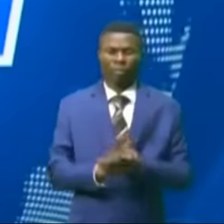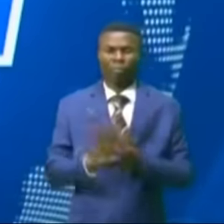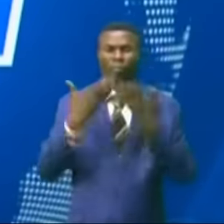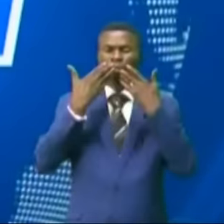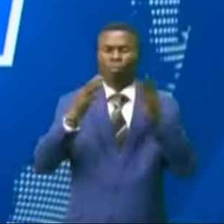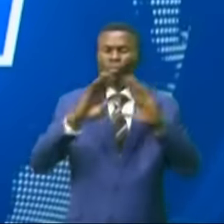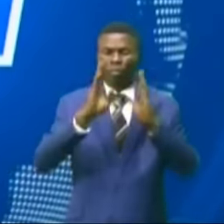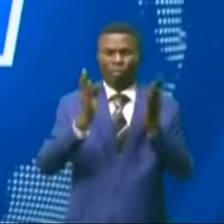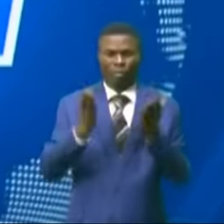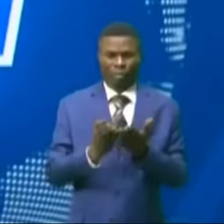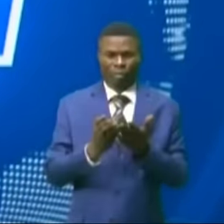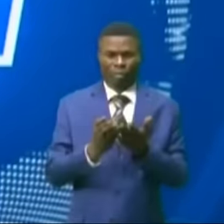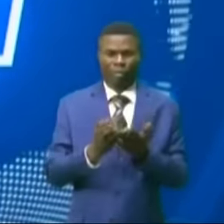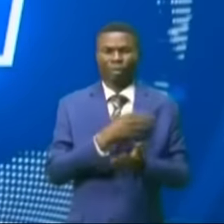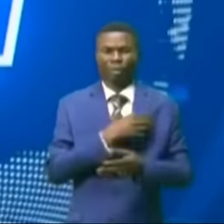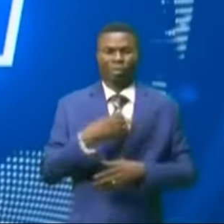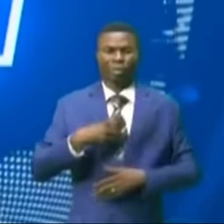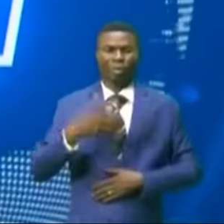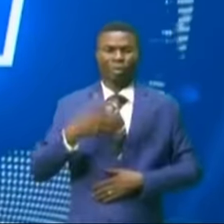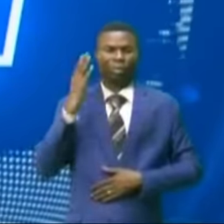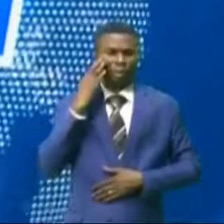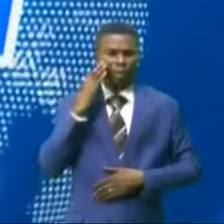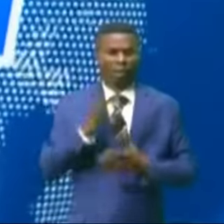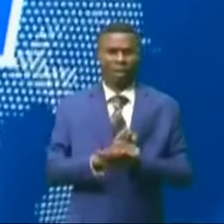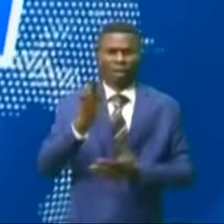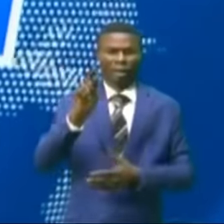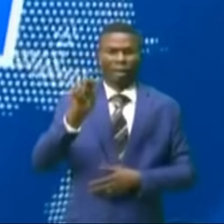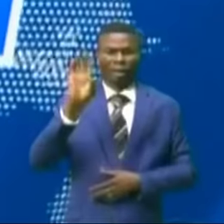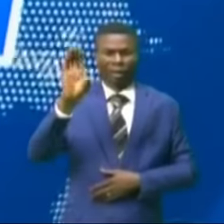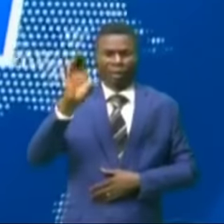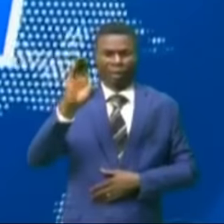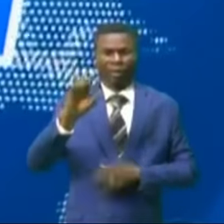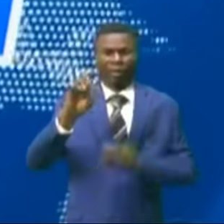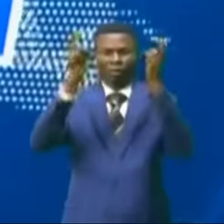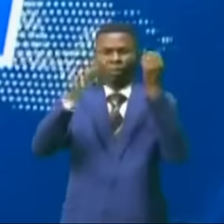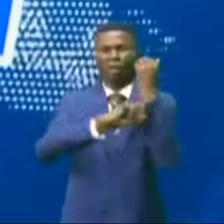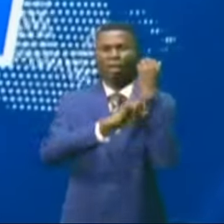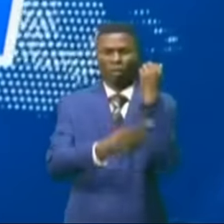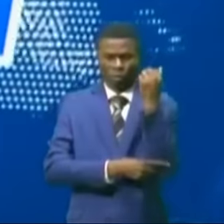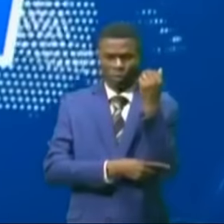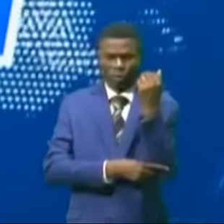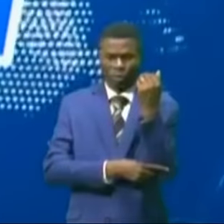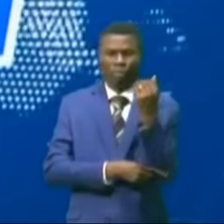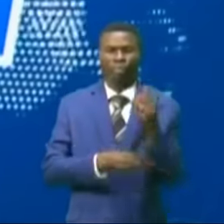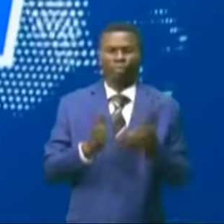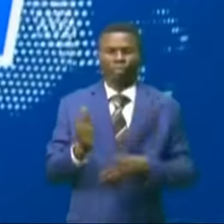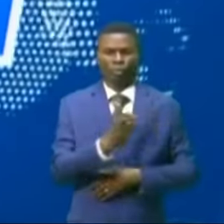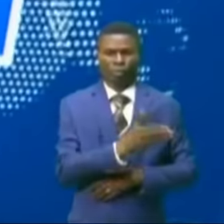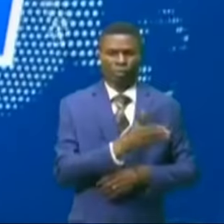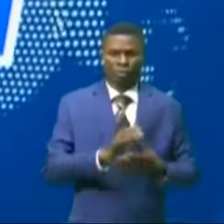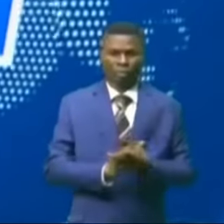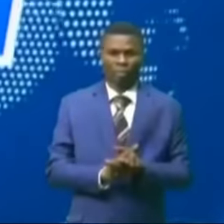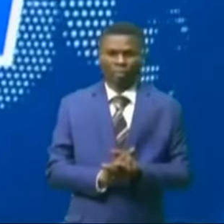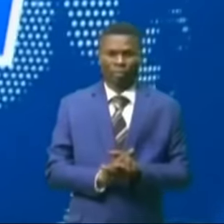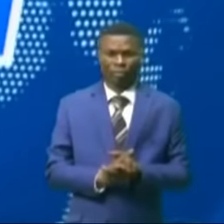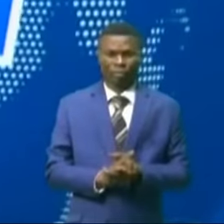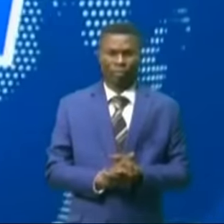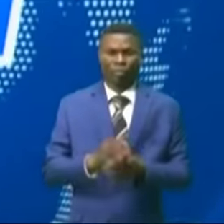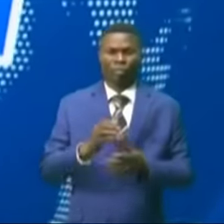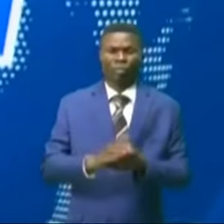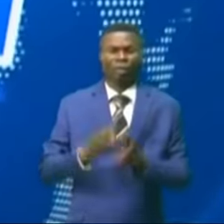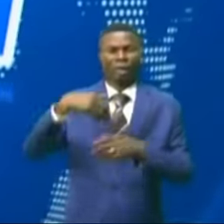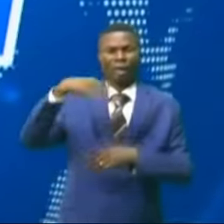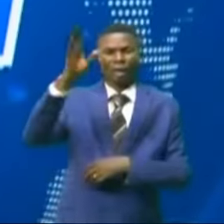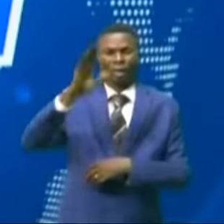Merci beaucoup Marie-Noël Kabuya de la RTNC Goma pour ces reportages. Les retraits progressifs de la